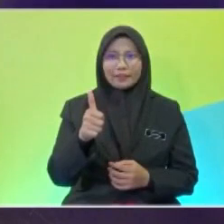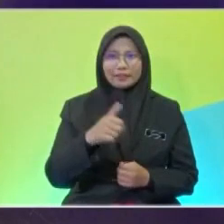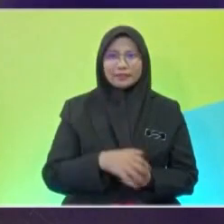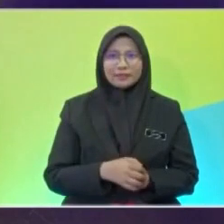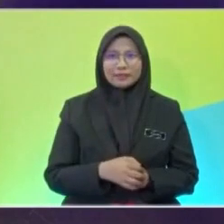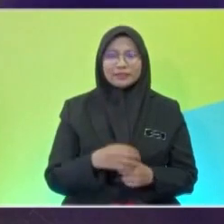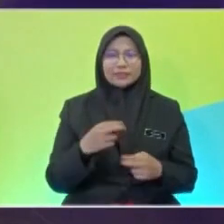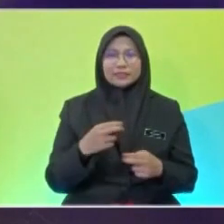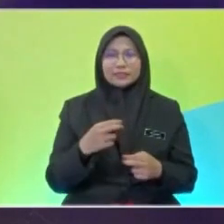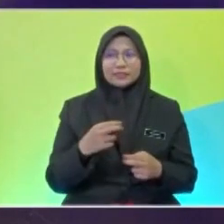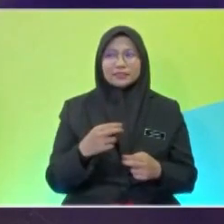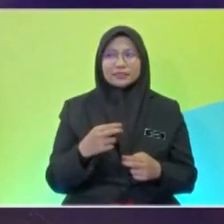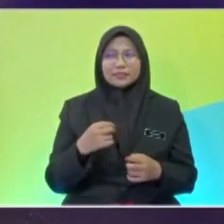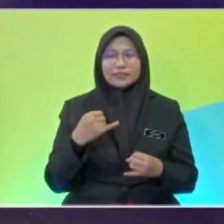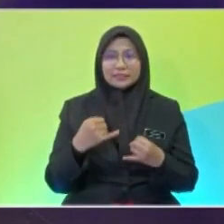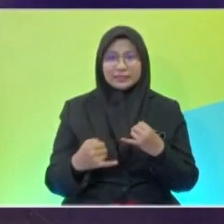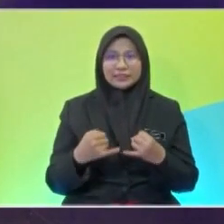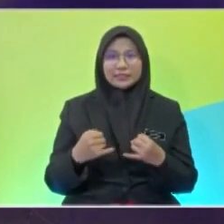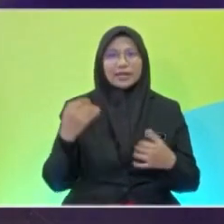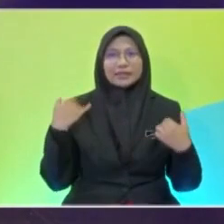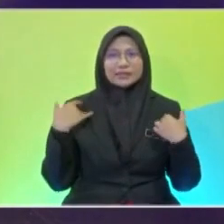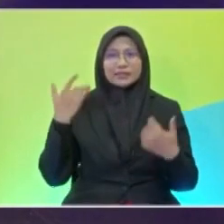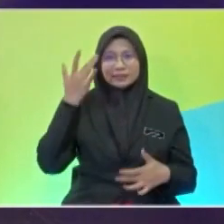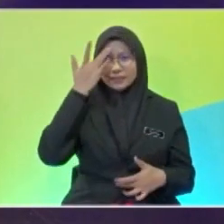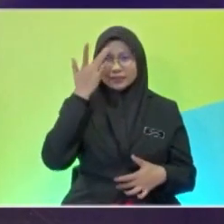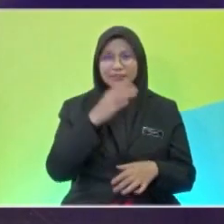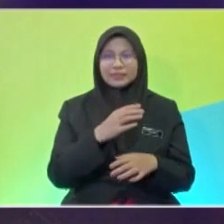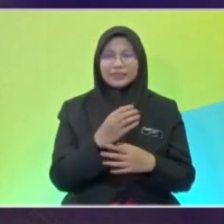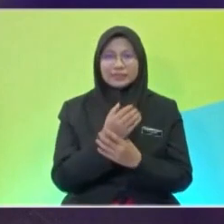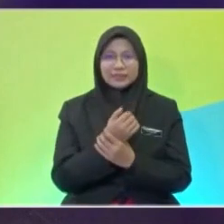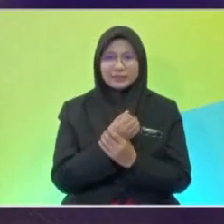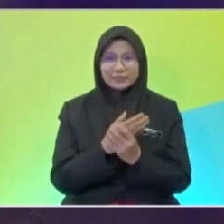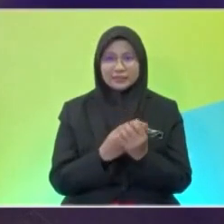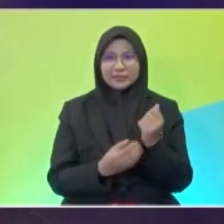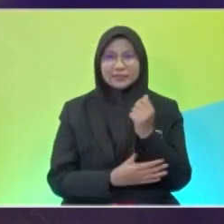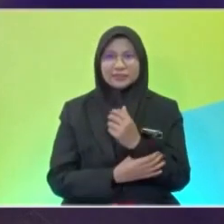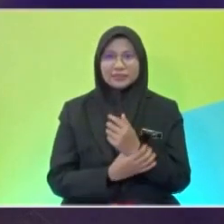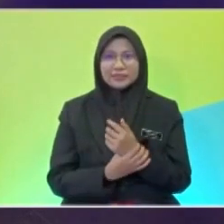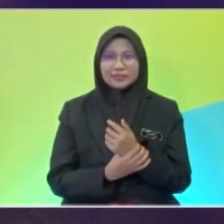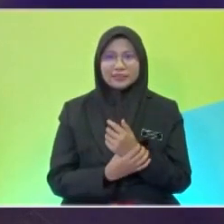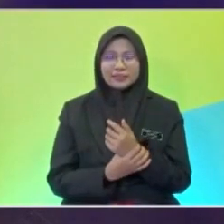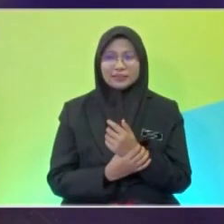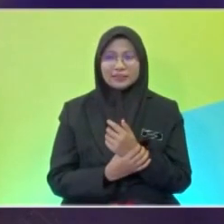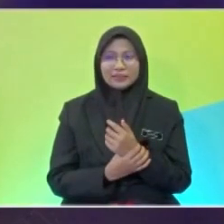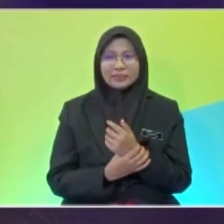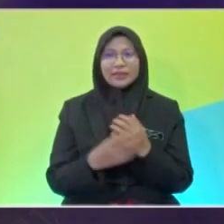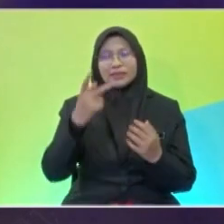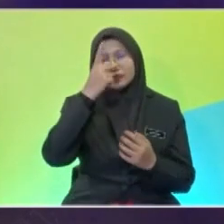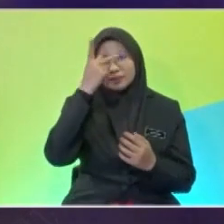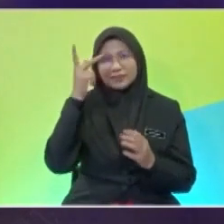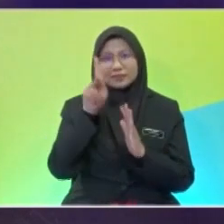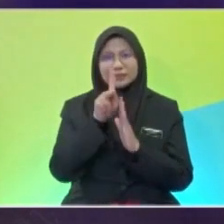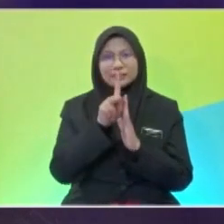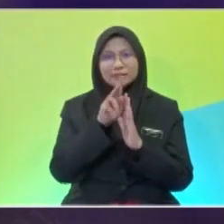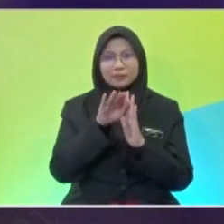kesukaran karena masalah sendi tadi ya Jadi sebenarnya masalah sendi sering berlaku dalam kalangan warga emas karena kemerosotan fungsi